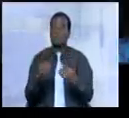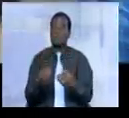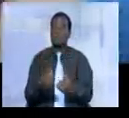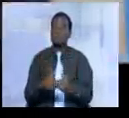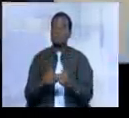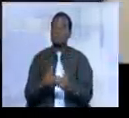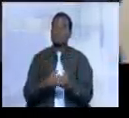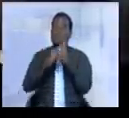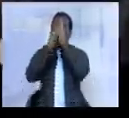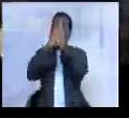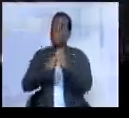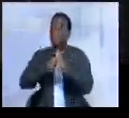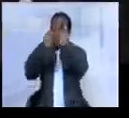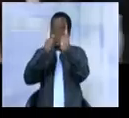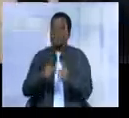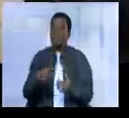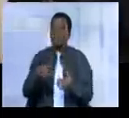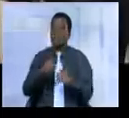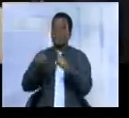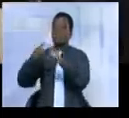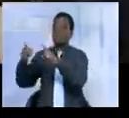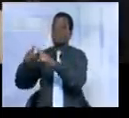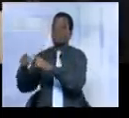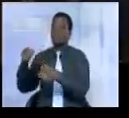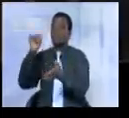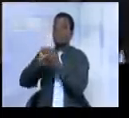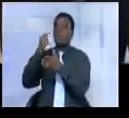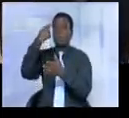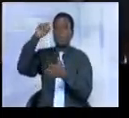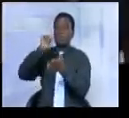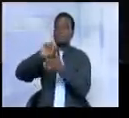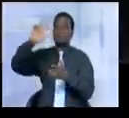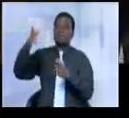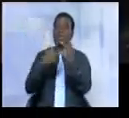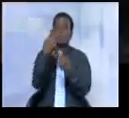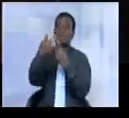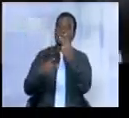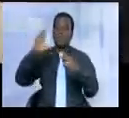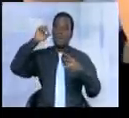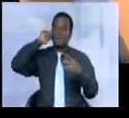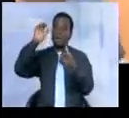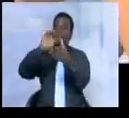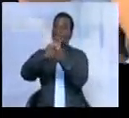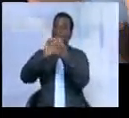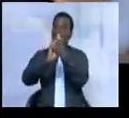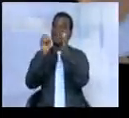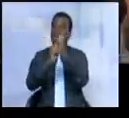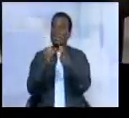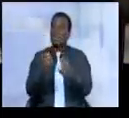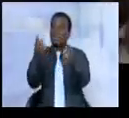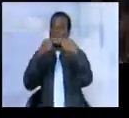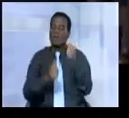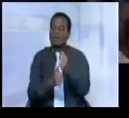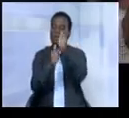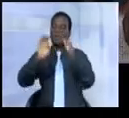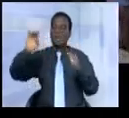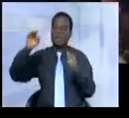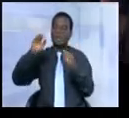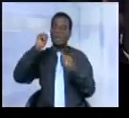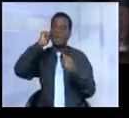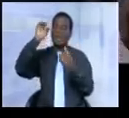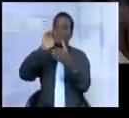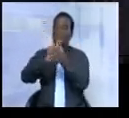de vivres et de matériel divers. Pour cette troisième visite, la première dame de Côte d'Ivoire est venue accompagnée de la première dame